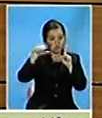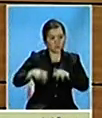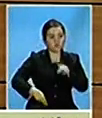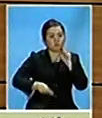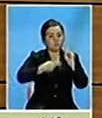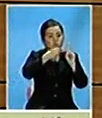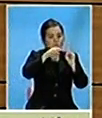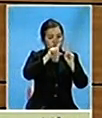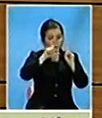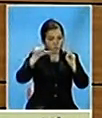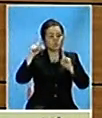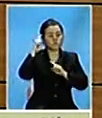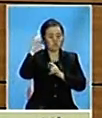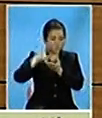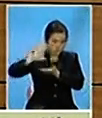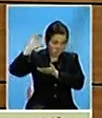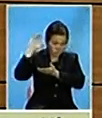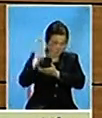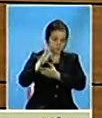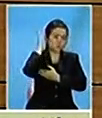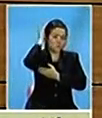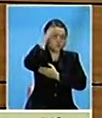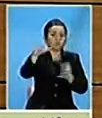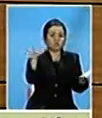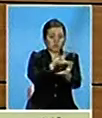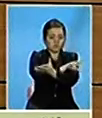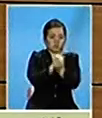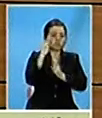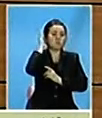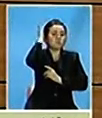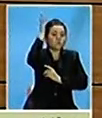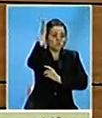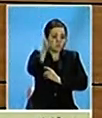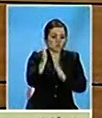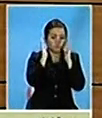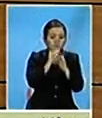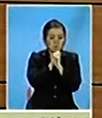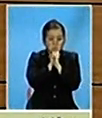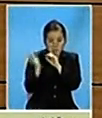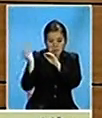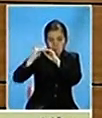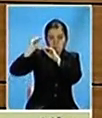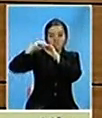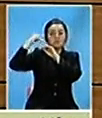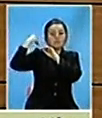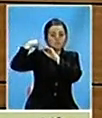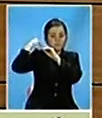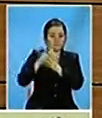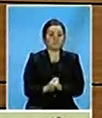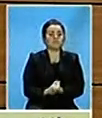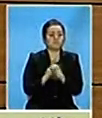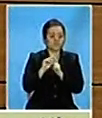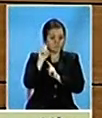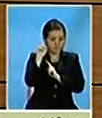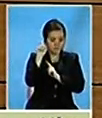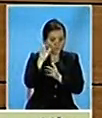ควรจะเป็นการลงทุนเพื่ออนาคตเพื่อสังคมที่กำลังจะก้าวไปสู่สังคมผู้สูงอายุอีกประการหนึ่งครับ